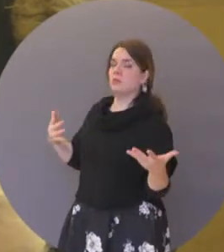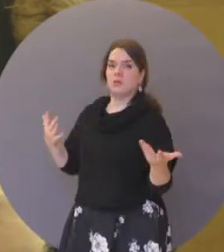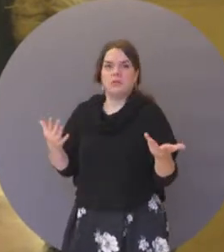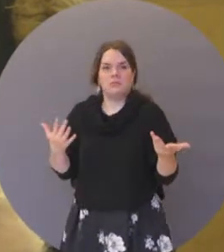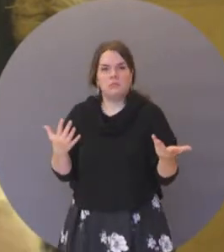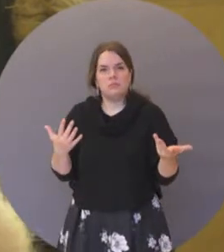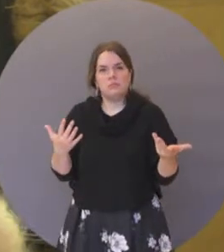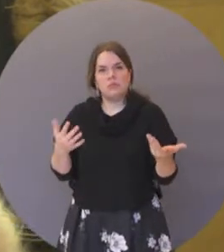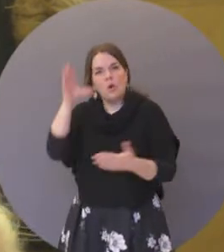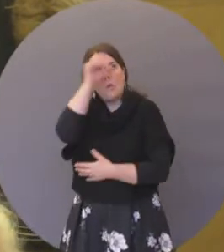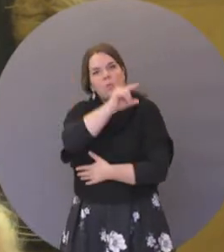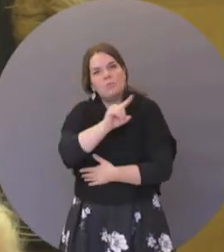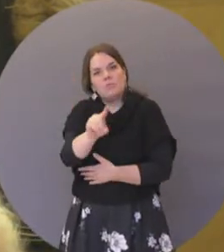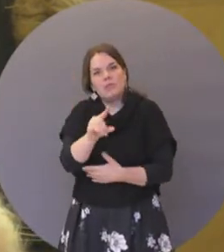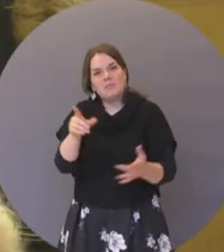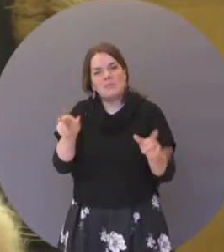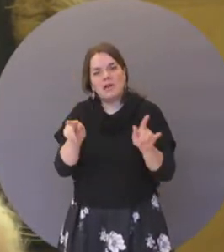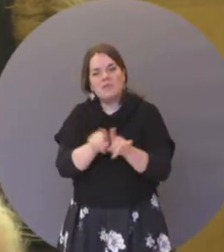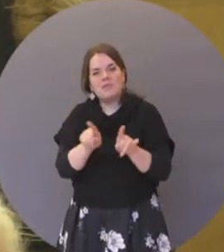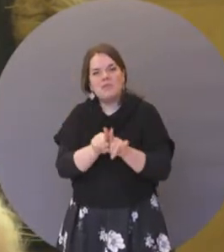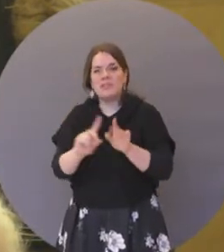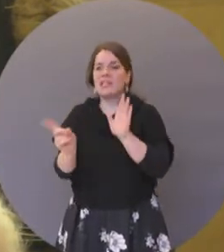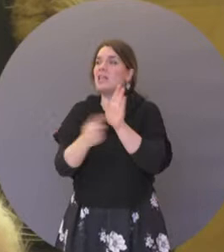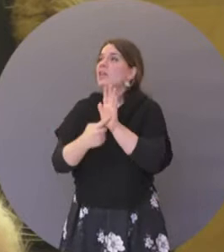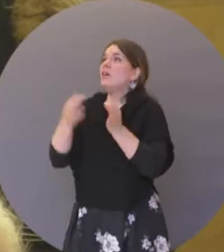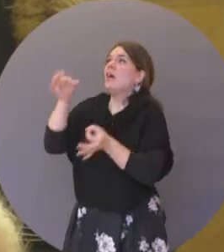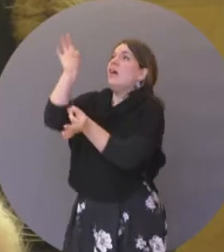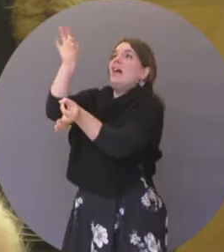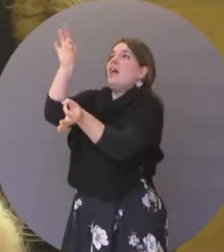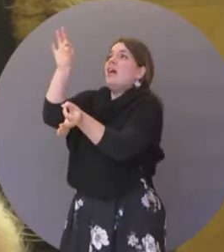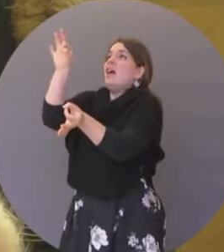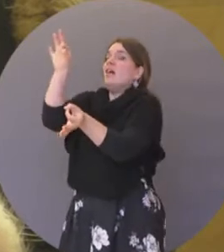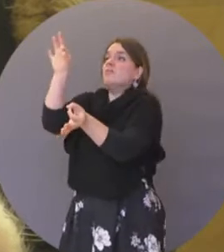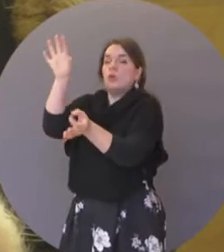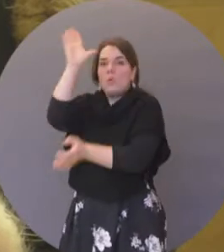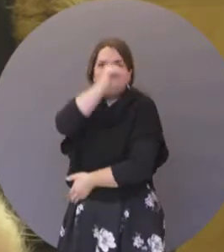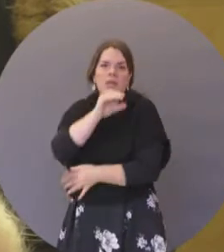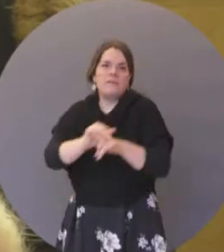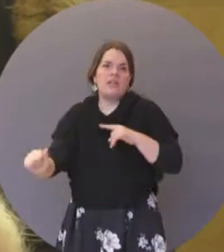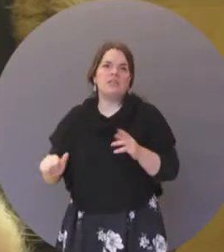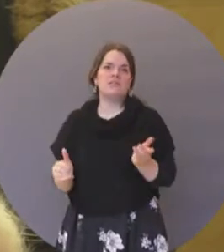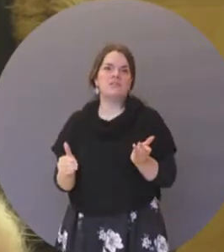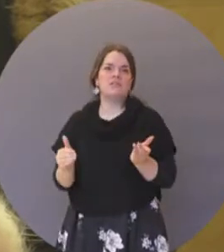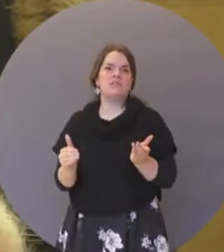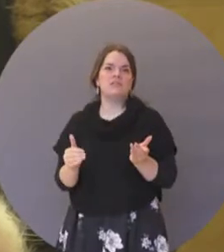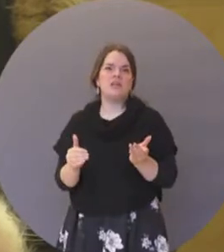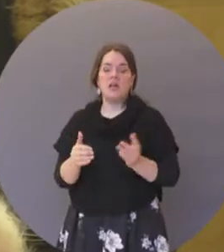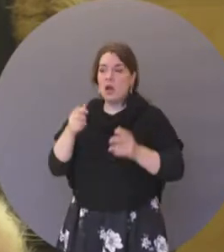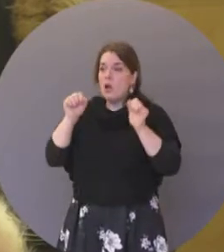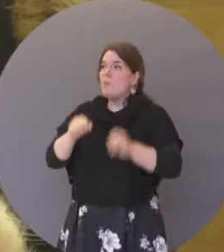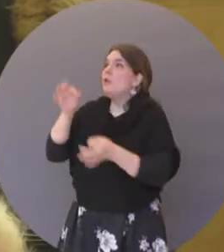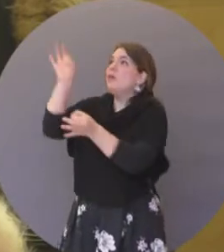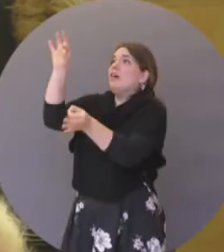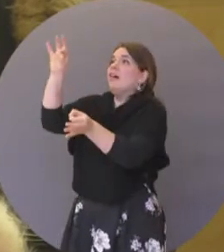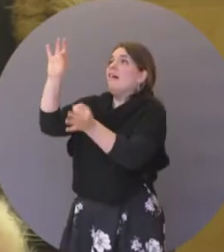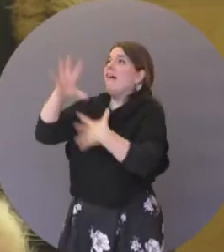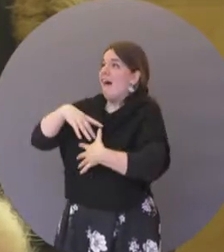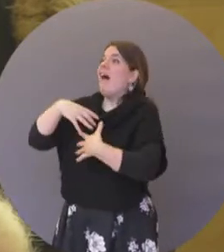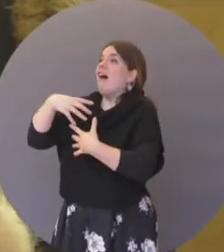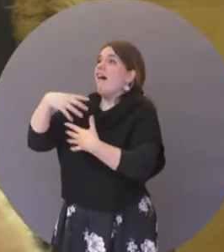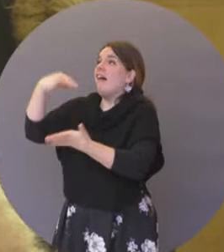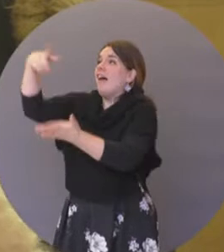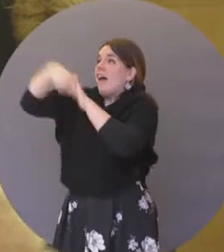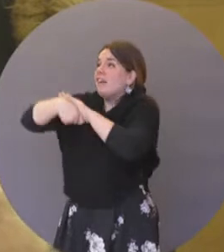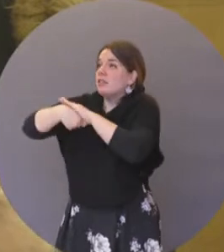problématiques du non recours au droit avec tous ceux que cela avec tous ceux qui pourraient prétendre à un soutien et qui ne le sollicitent